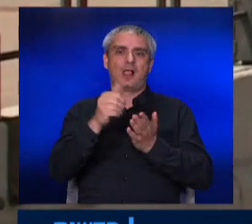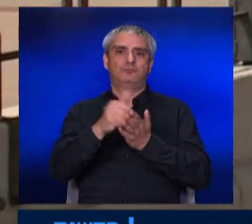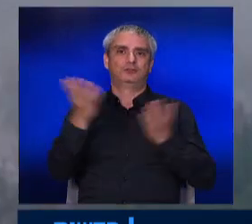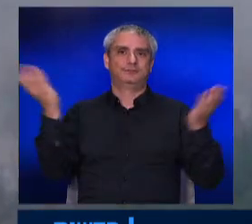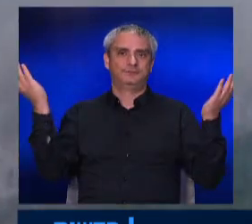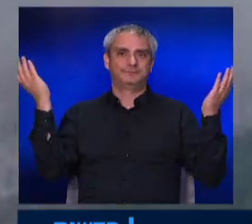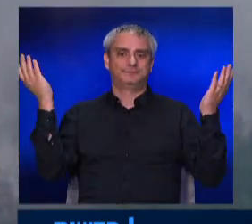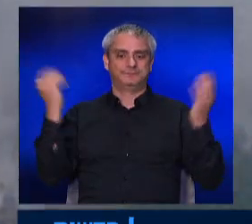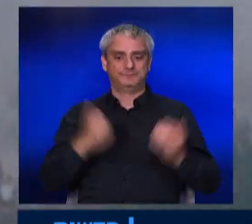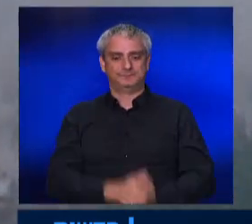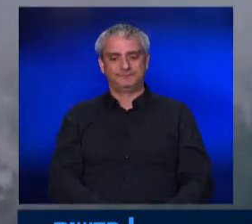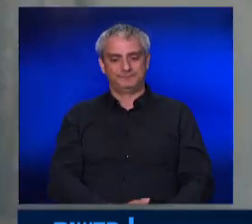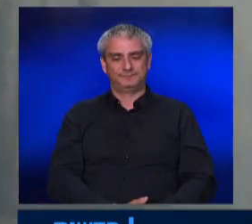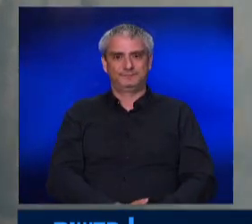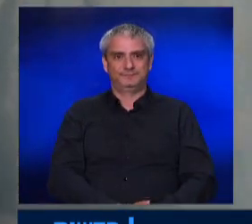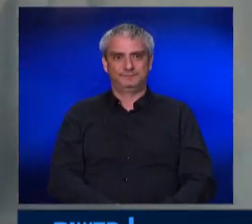adelante.